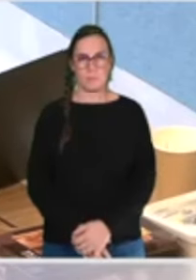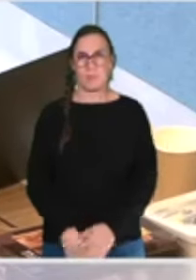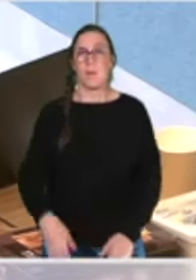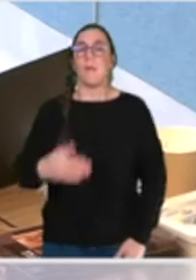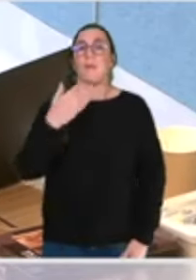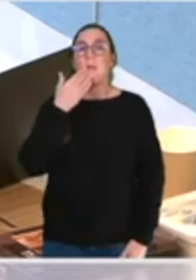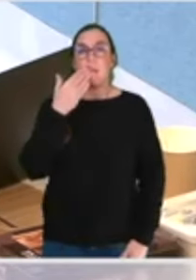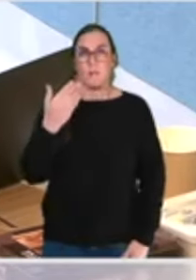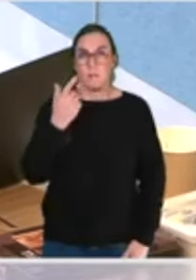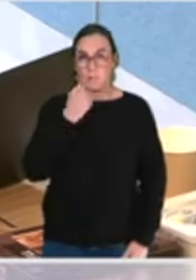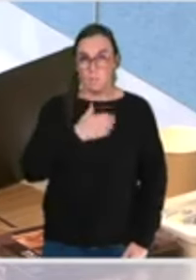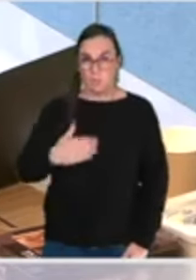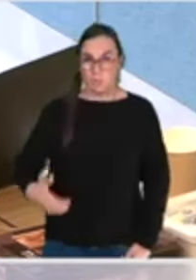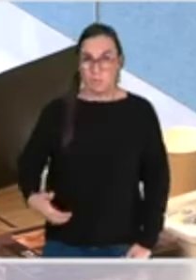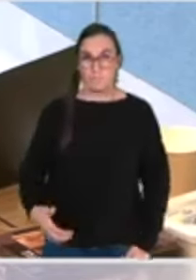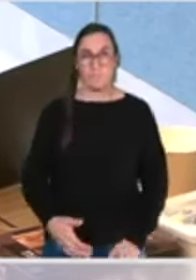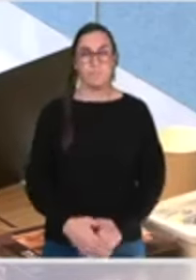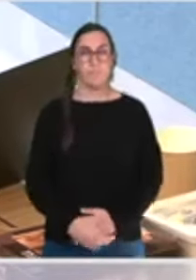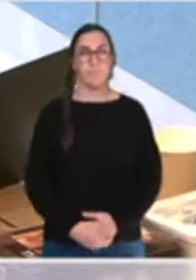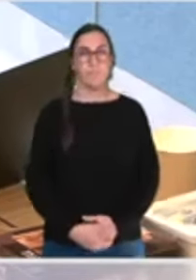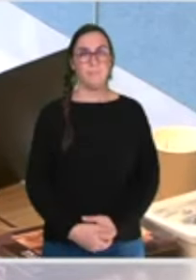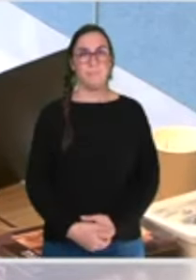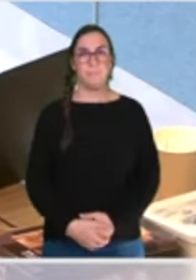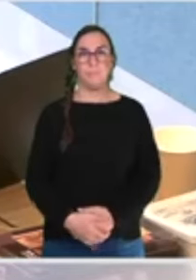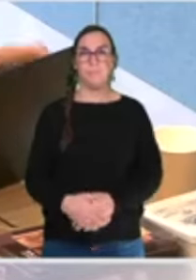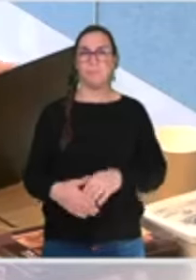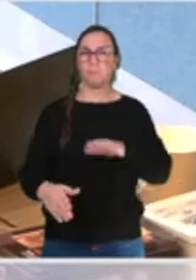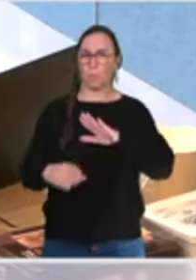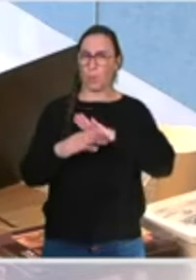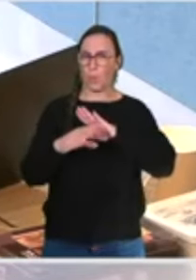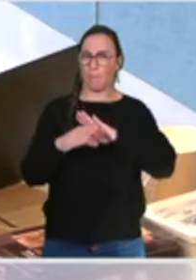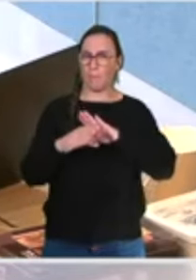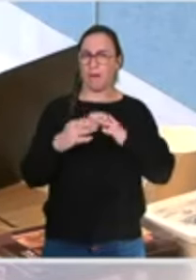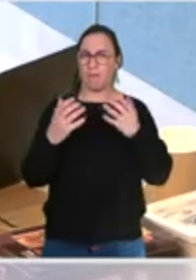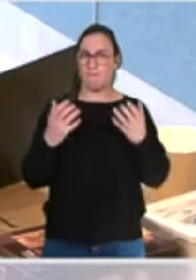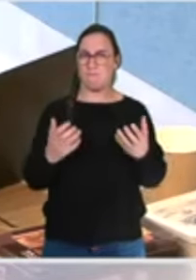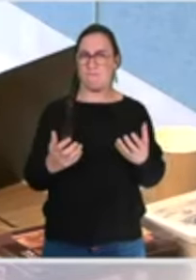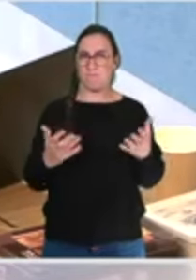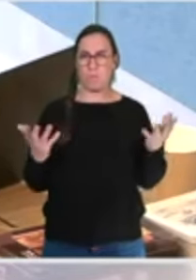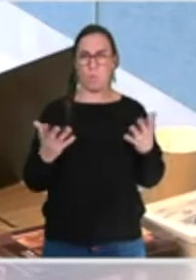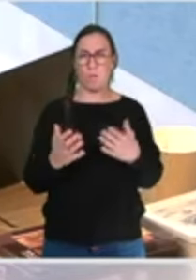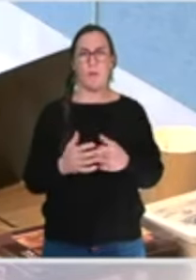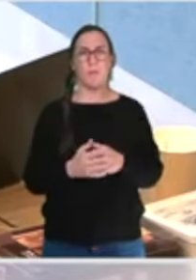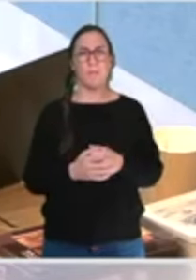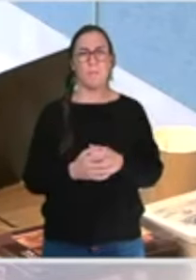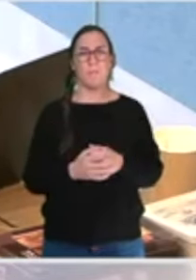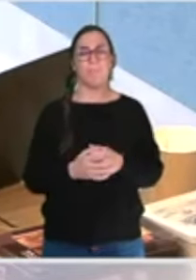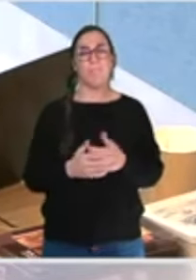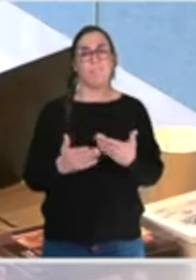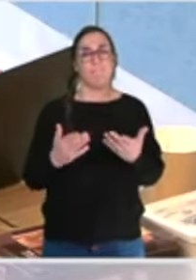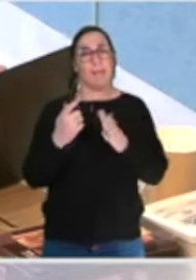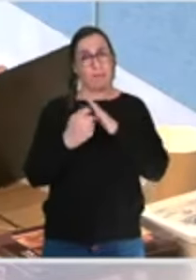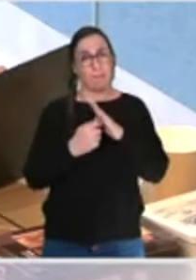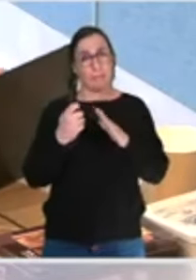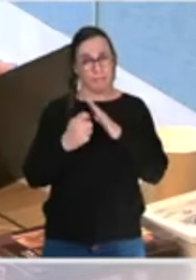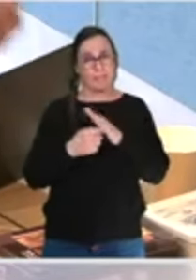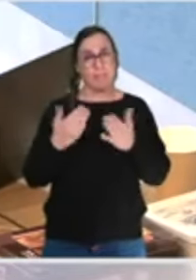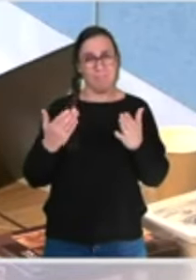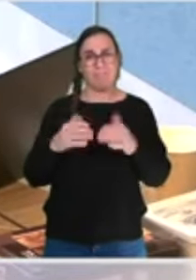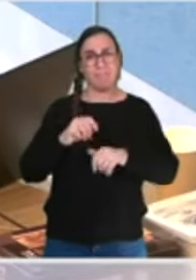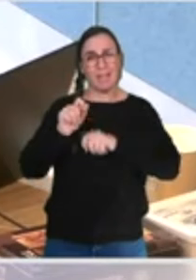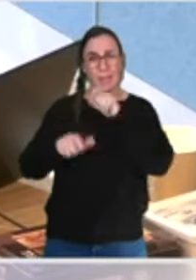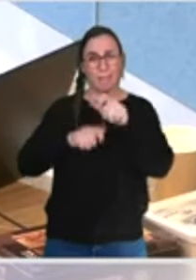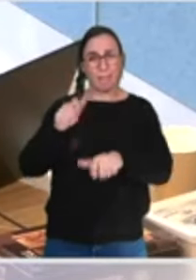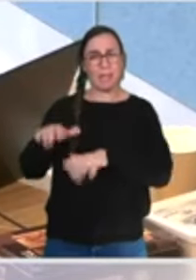Merci, Monsieur le maire. Au préalable, je tiens à apporter encore une fois tout mon soutien aux personnes qui sont